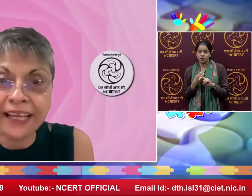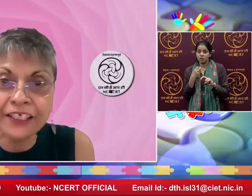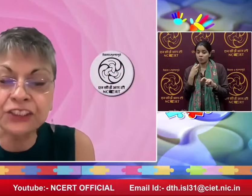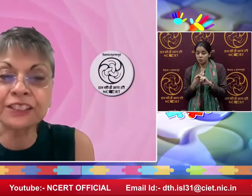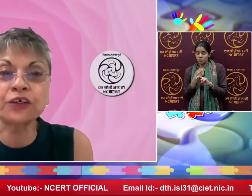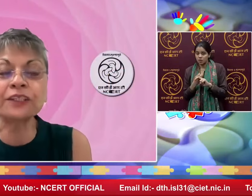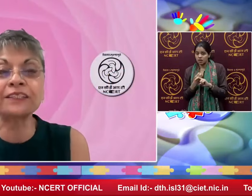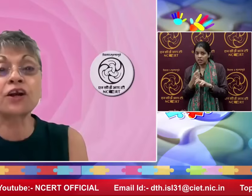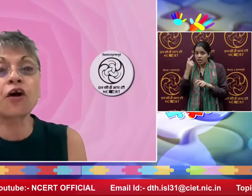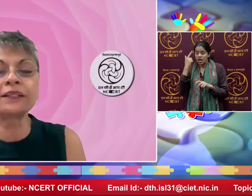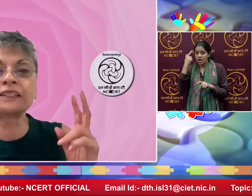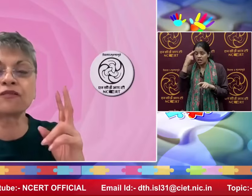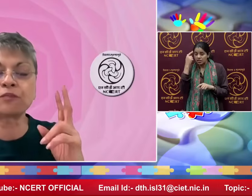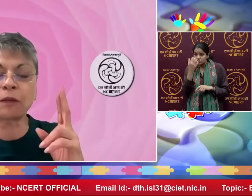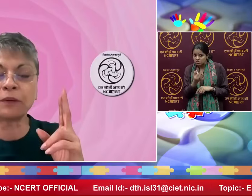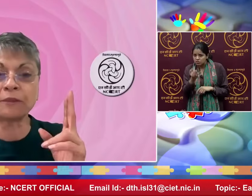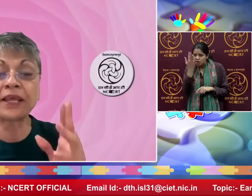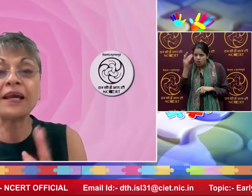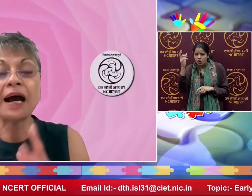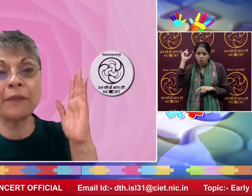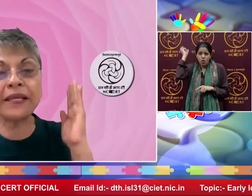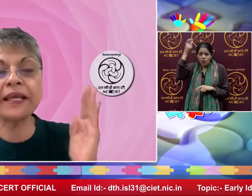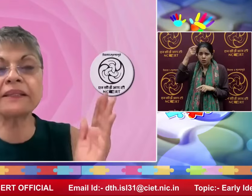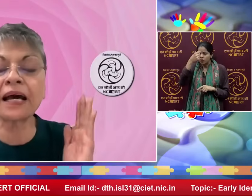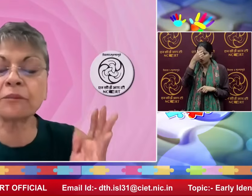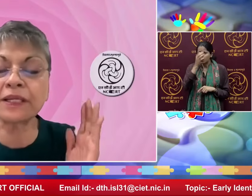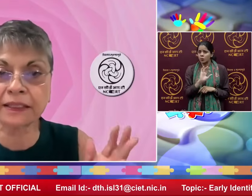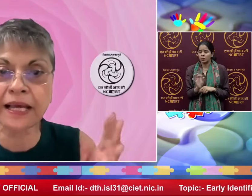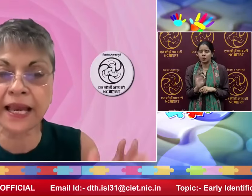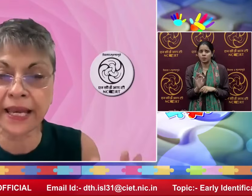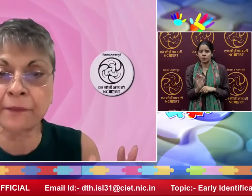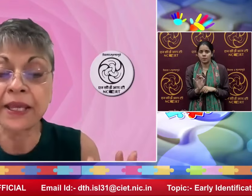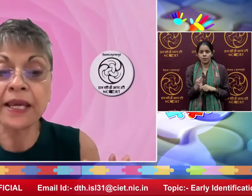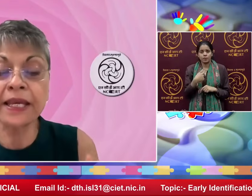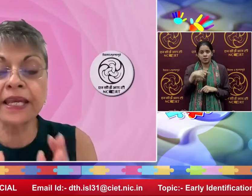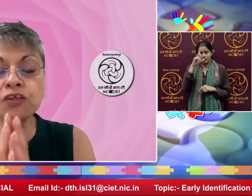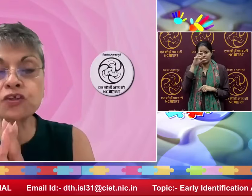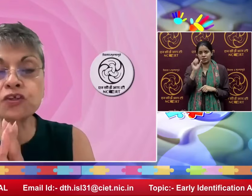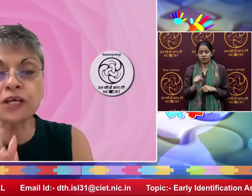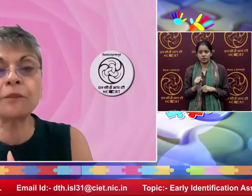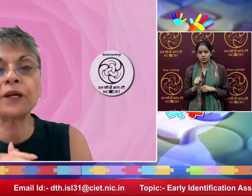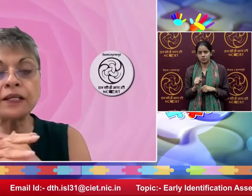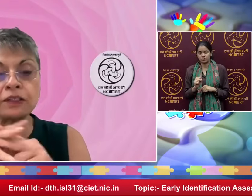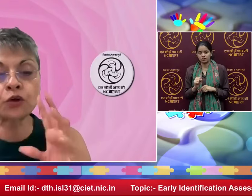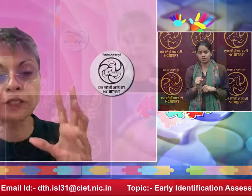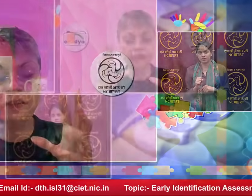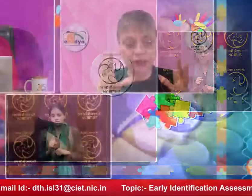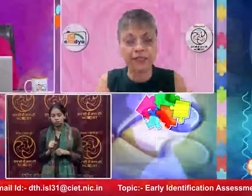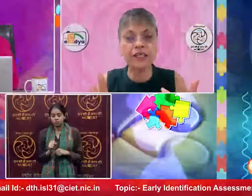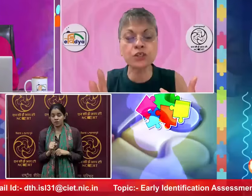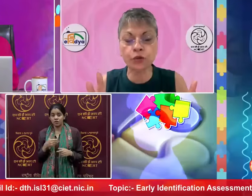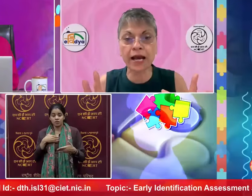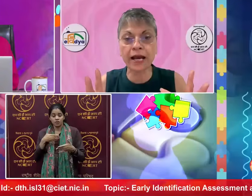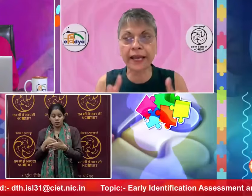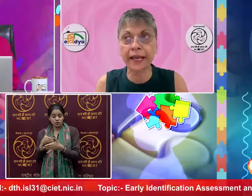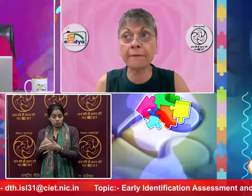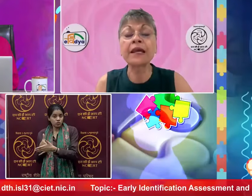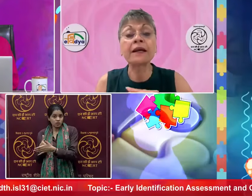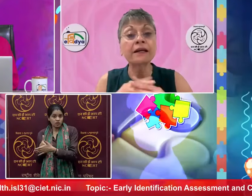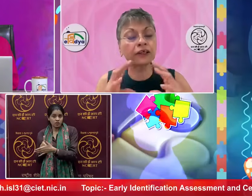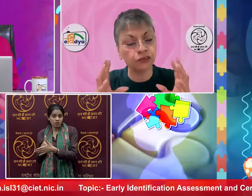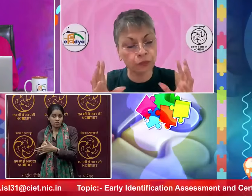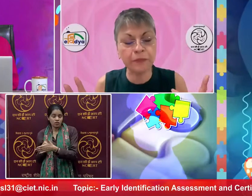not intelligent or there is a cognitive problem. हमें ये ध्यान में रखना है कि जब इन जो डिफिकल्टीज हो रहा